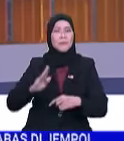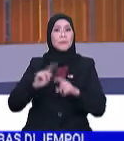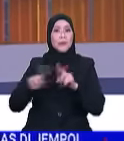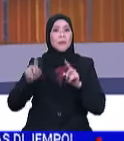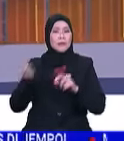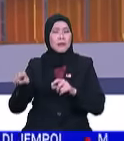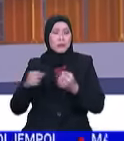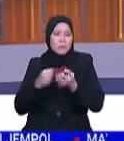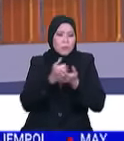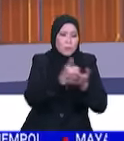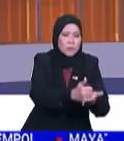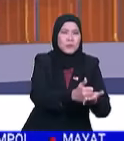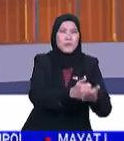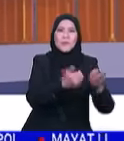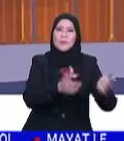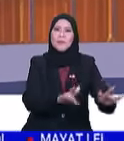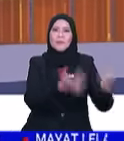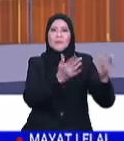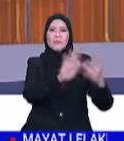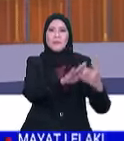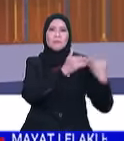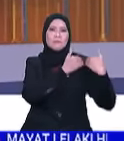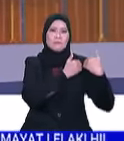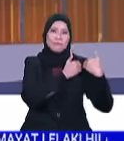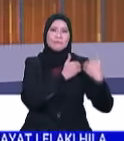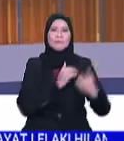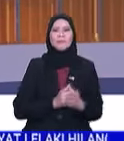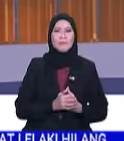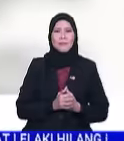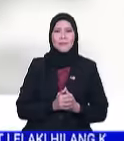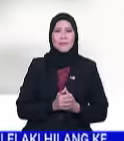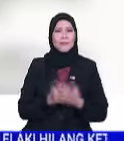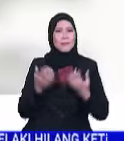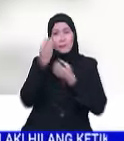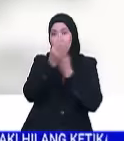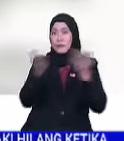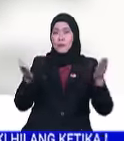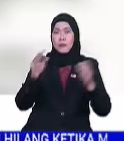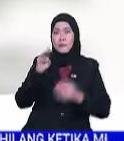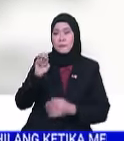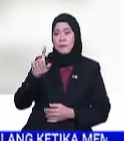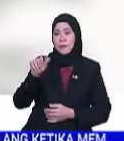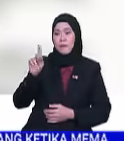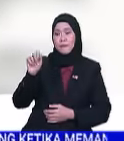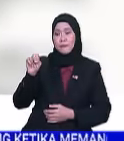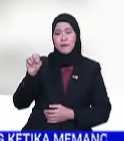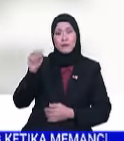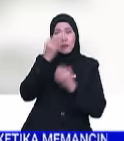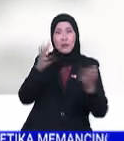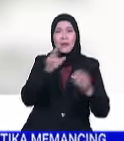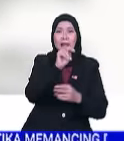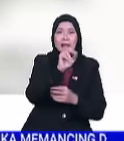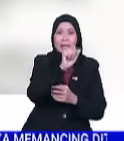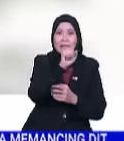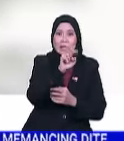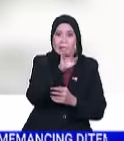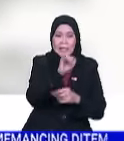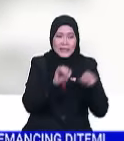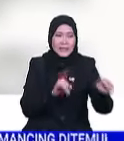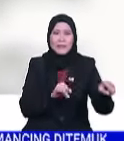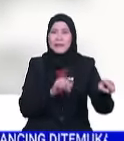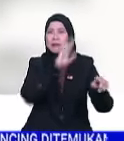tetap cuba memberi bantuan bagi meringankan bebannya. Dalam satu kenyataan, Melvin berkata Nazri sebenarnya